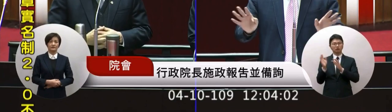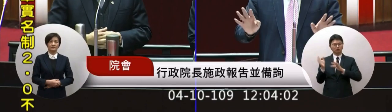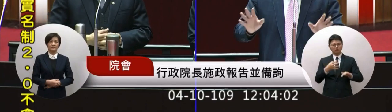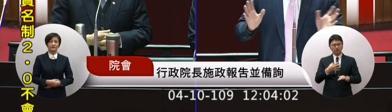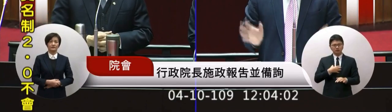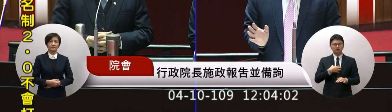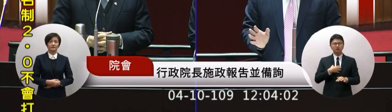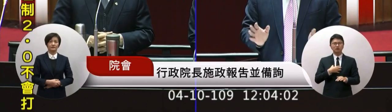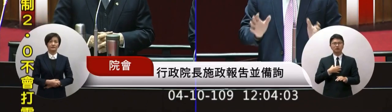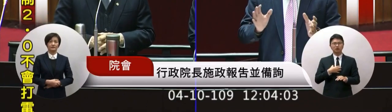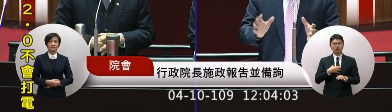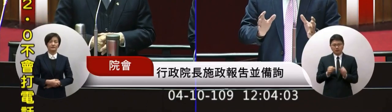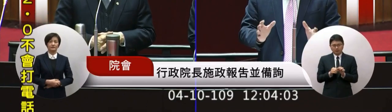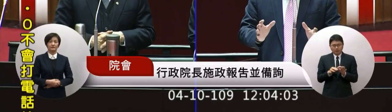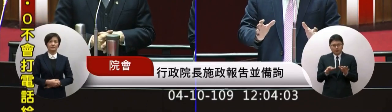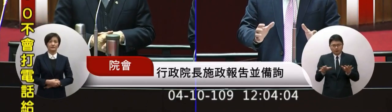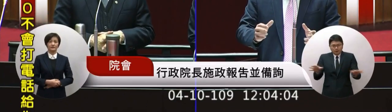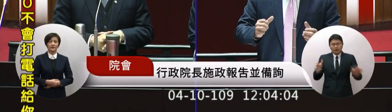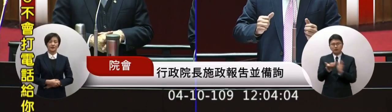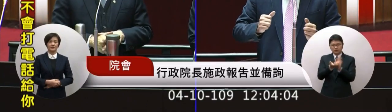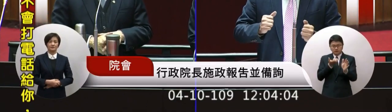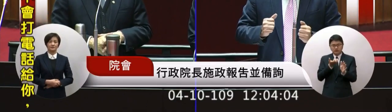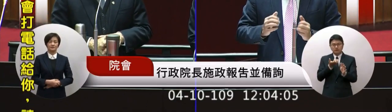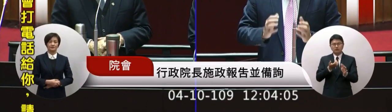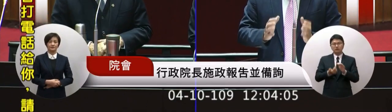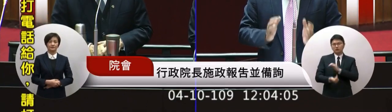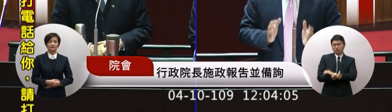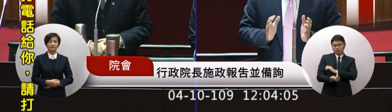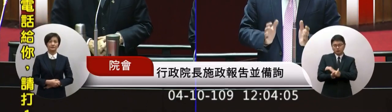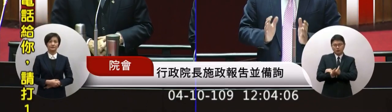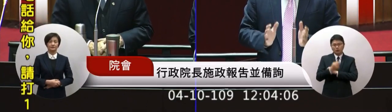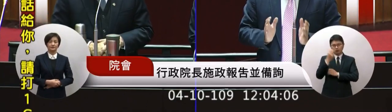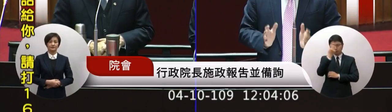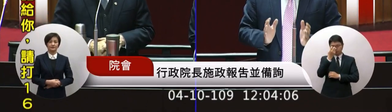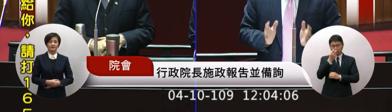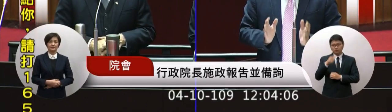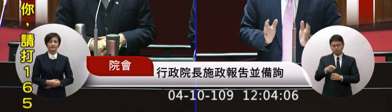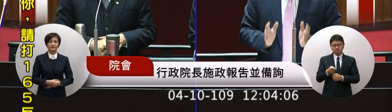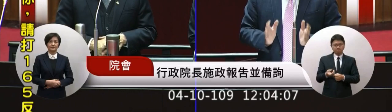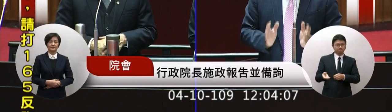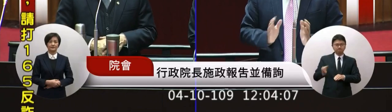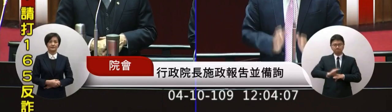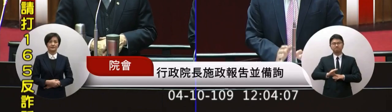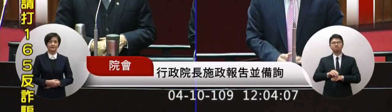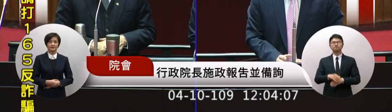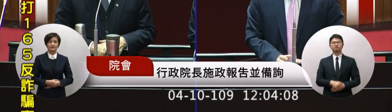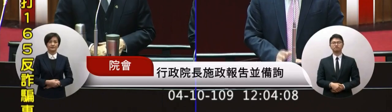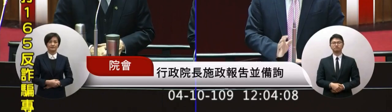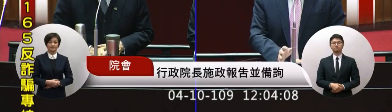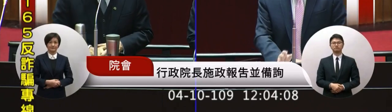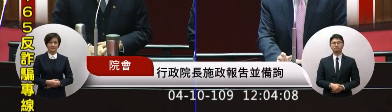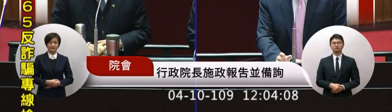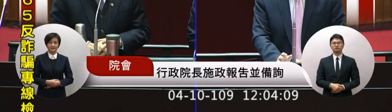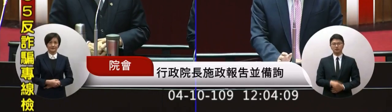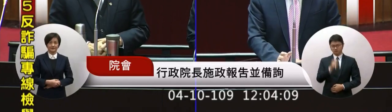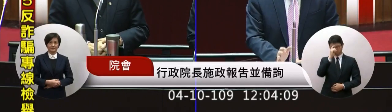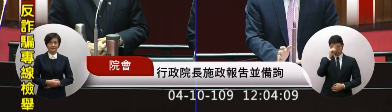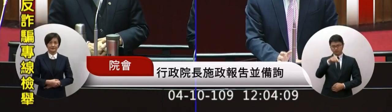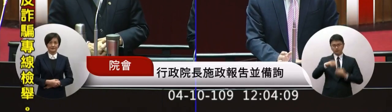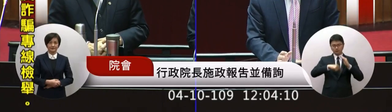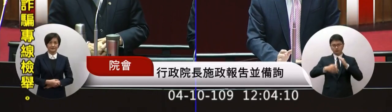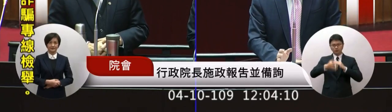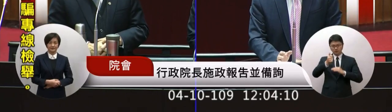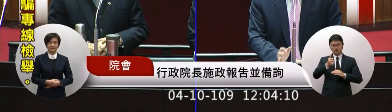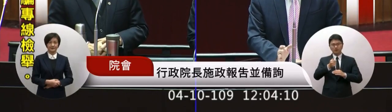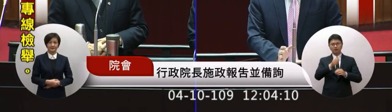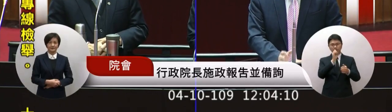流露出去扩大的，我们可以在这个部分先再把它做加强一层的防护。 好，这个部分希望说院长可以